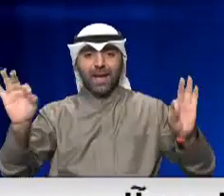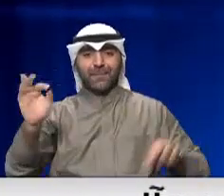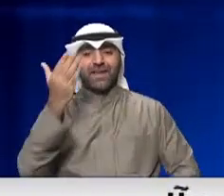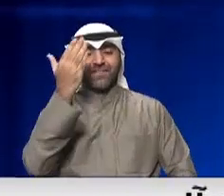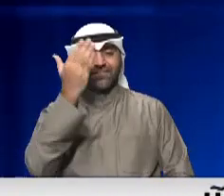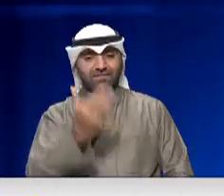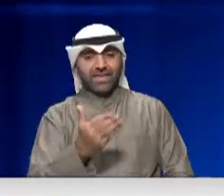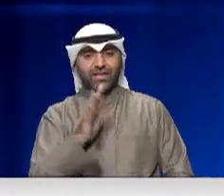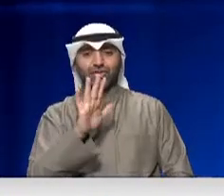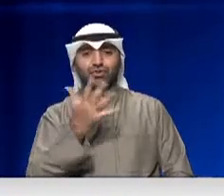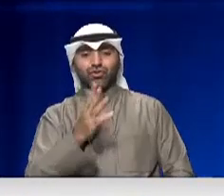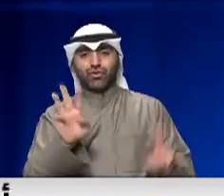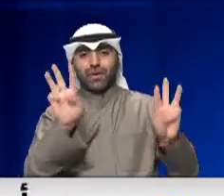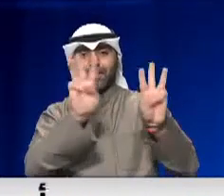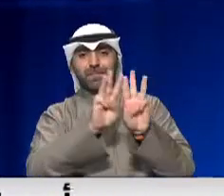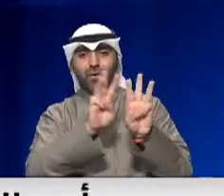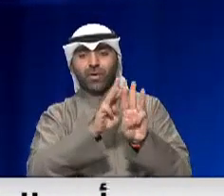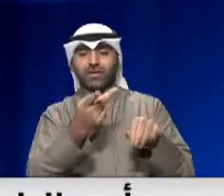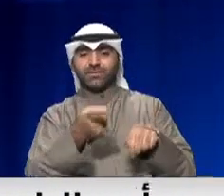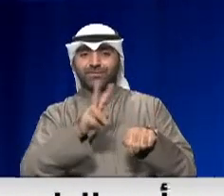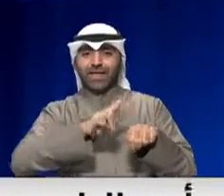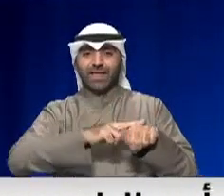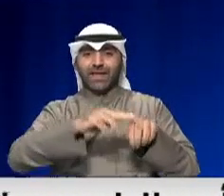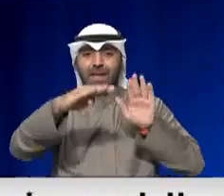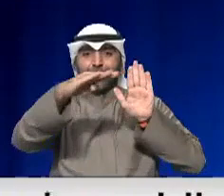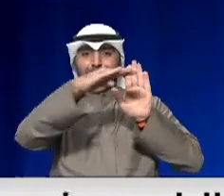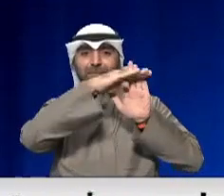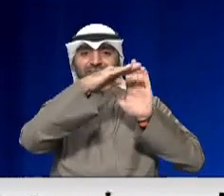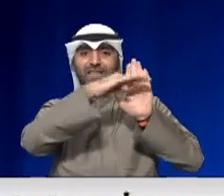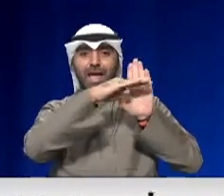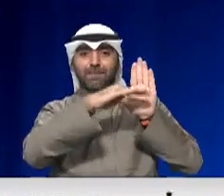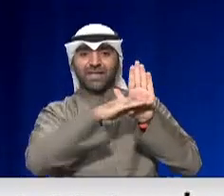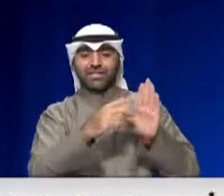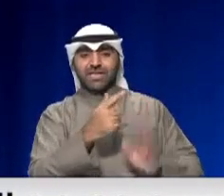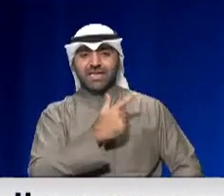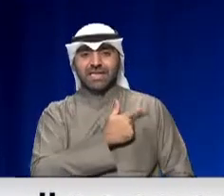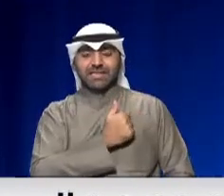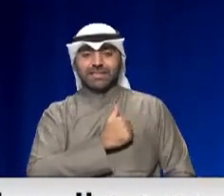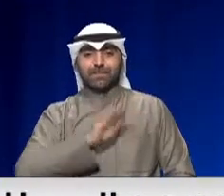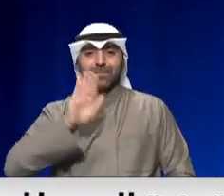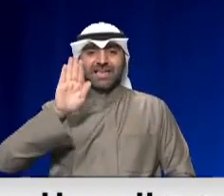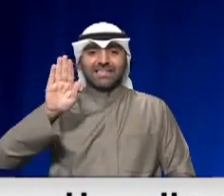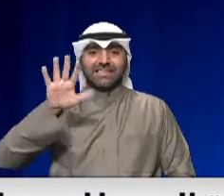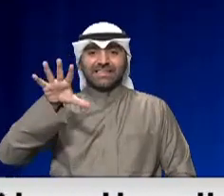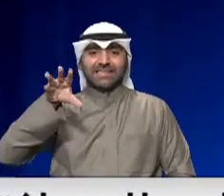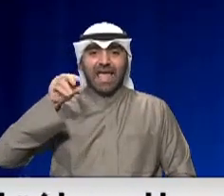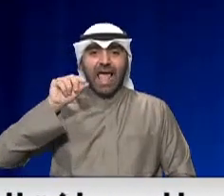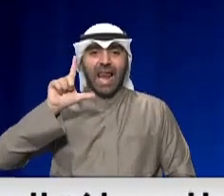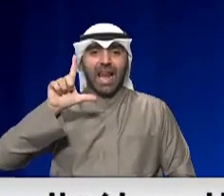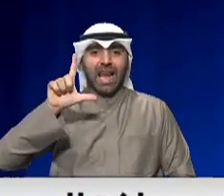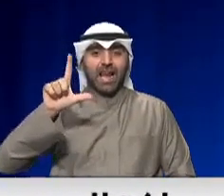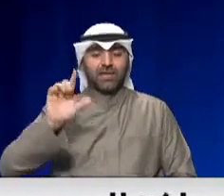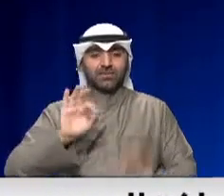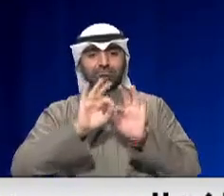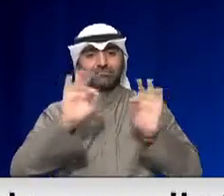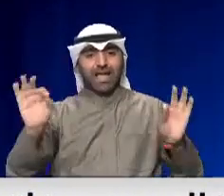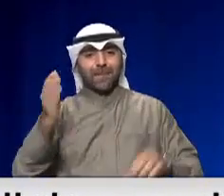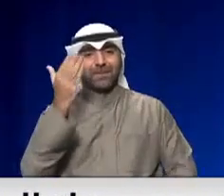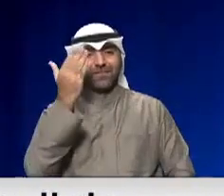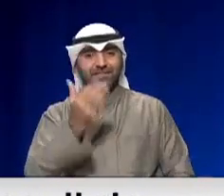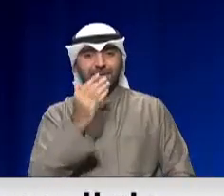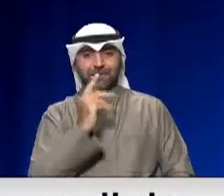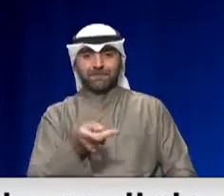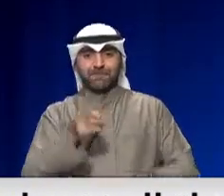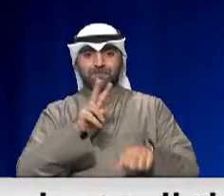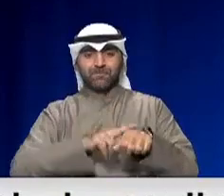أن المادة 8 من ذات القانون تقضي بأن يتم تحرير جداول الانتخابات أو تعديلها خلال شهر